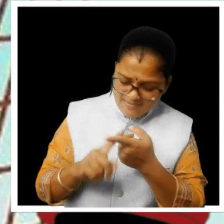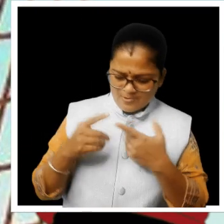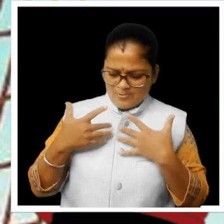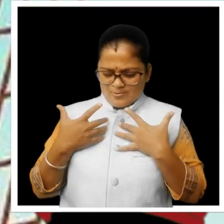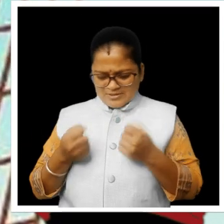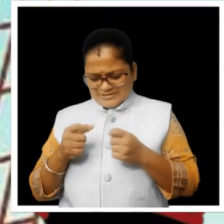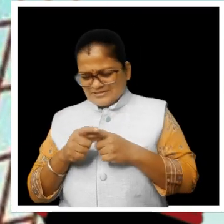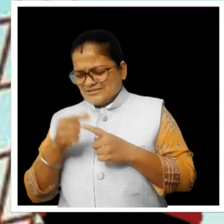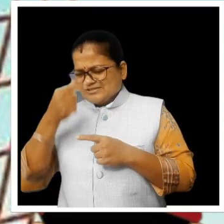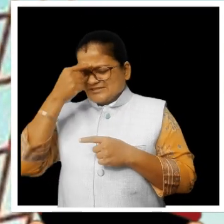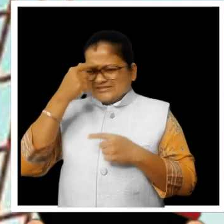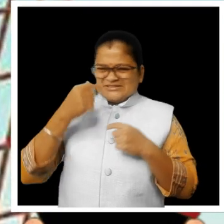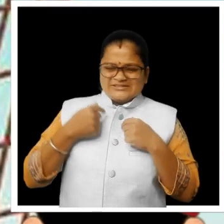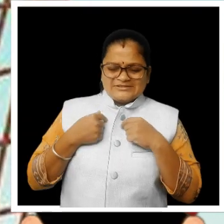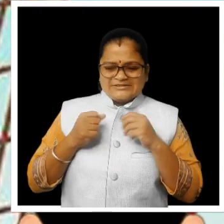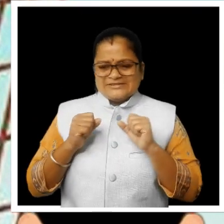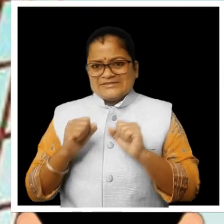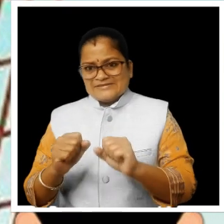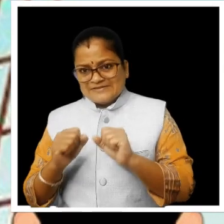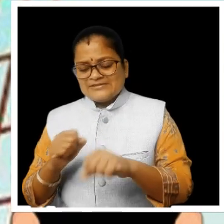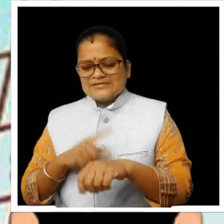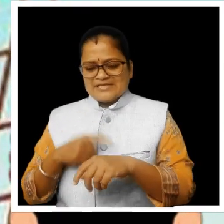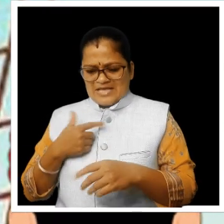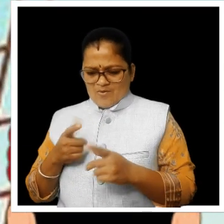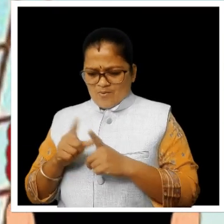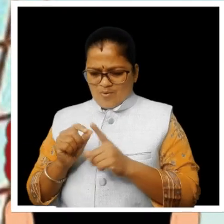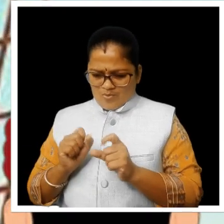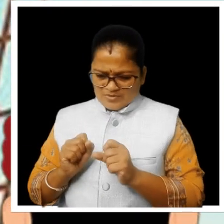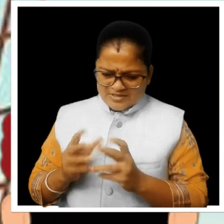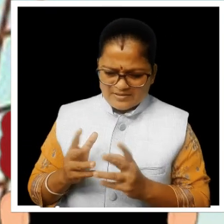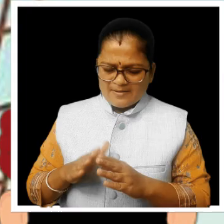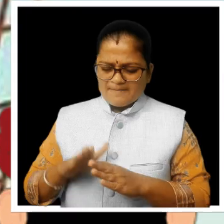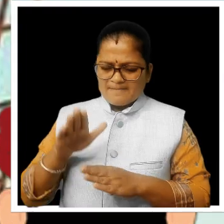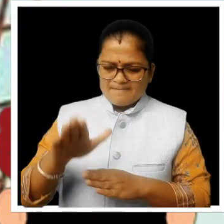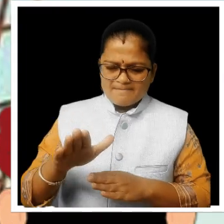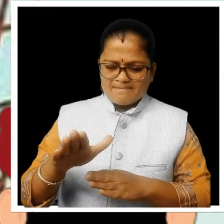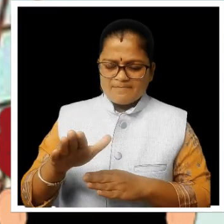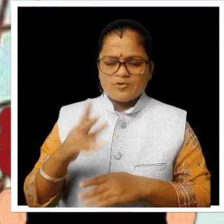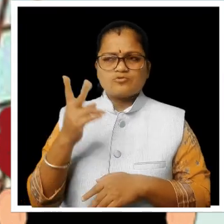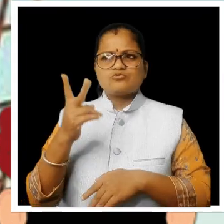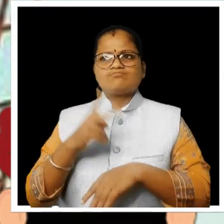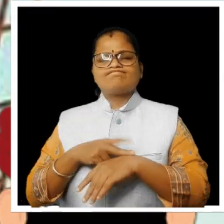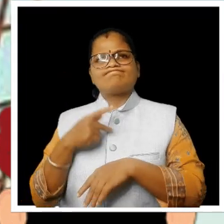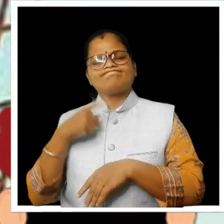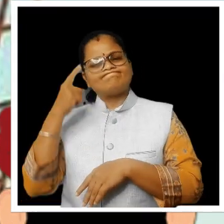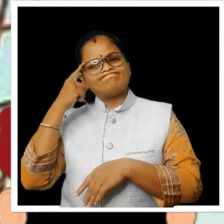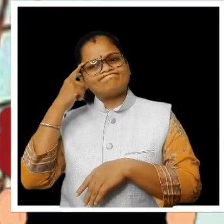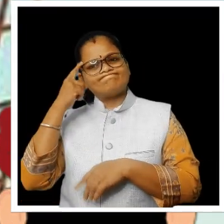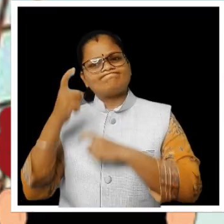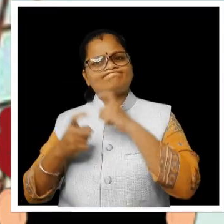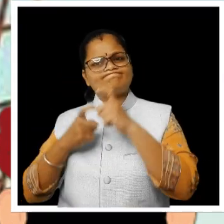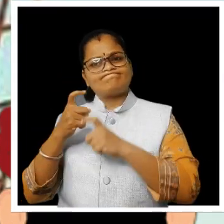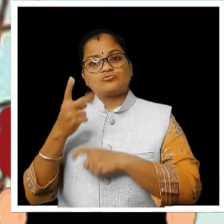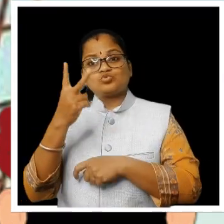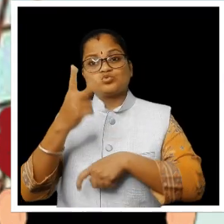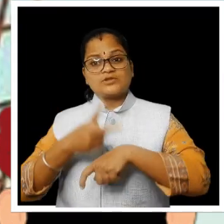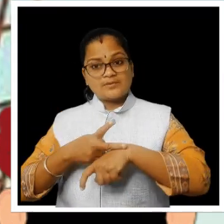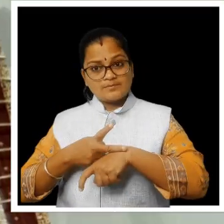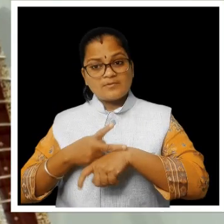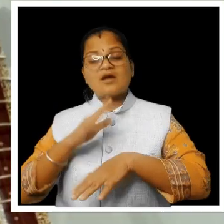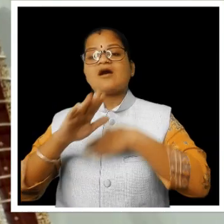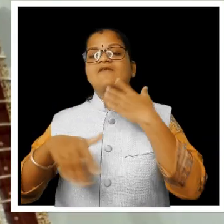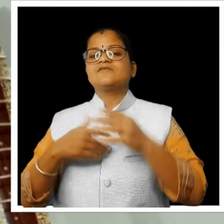ಕೂಡ, ಯಾವುದಾದ್ರೂ ಒಂದು ಸಂಕಟದಲ್ಲಿ ಸಿಗಾಕೊಂಡಿದ್ರೆ ಏನೇ ಒಂದು ಕೆಲಸ ಮಾಡುವುದಕ್ಕಿಂತ ಮುಂಚೆ 2 ಸಲ ಯೋಚನೆ ಮಾಡಿ ನಂತರ ಕೆಲಸ ಮಾಡು ಅಂತ